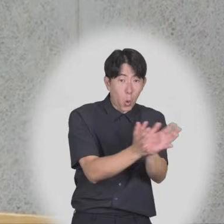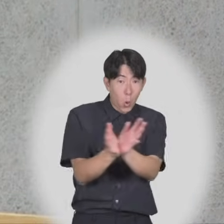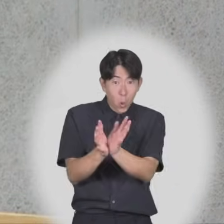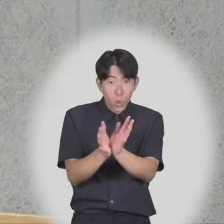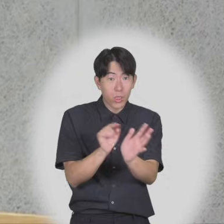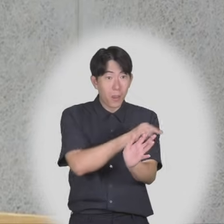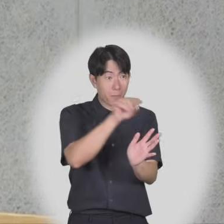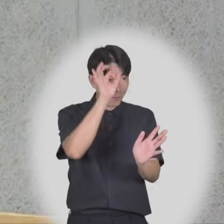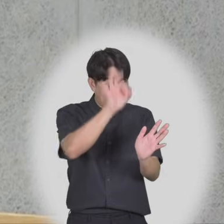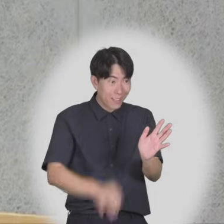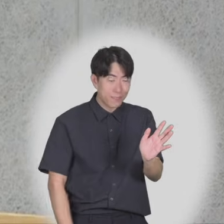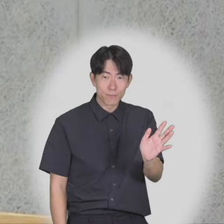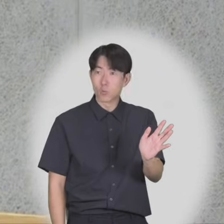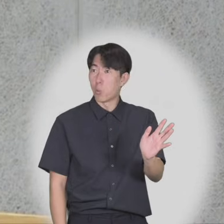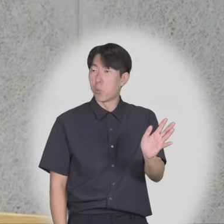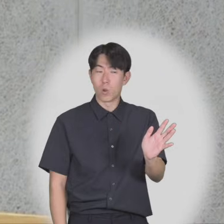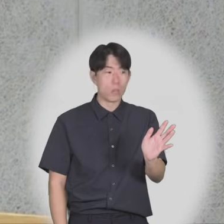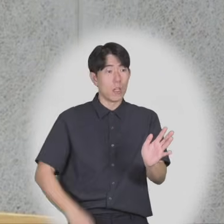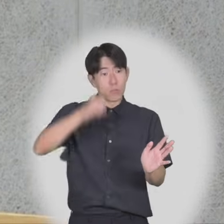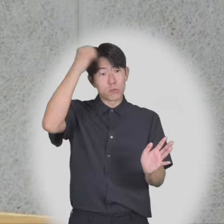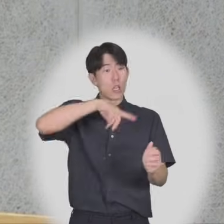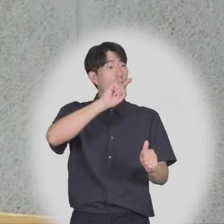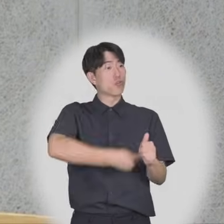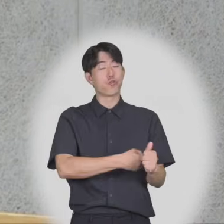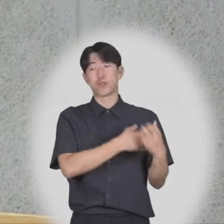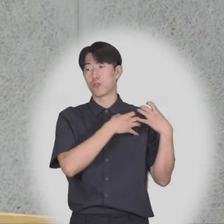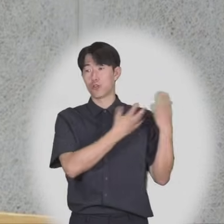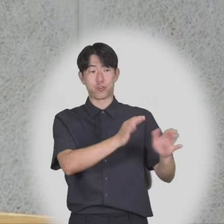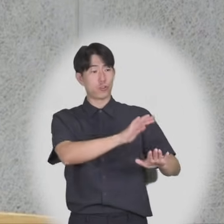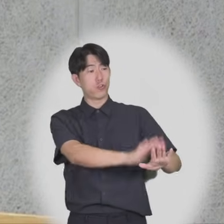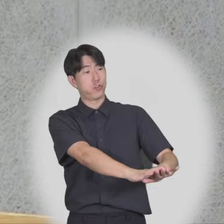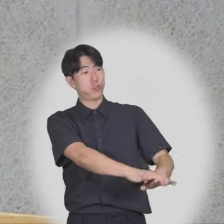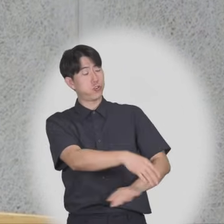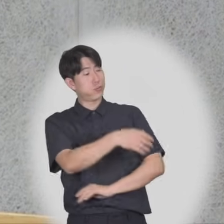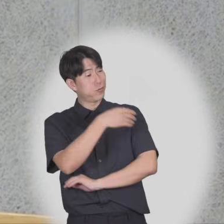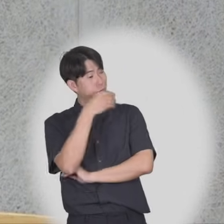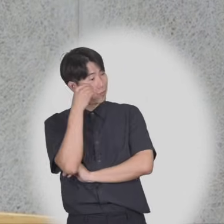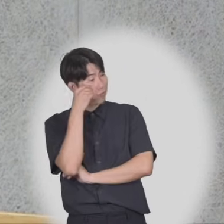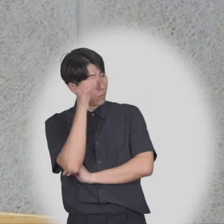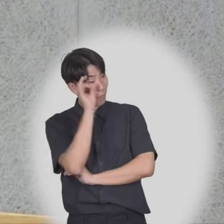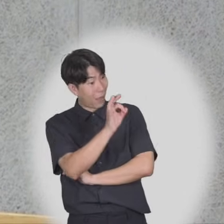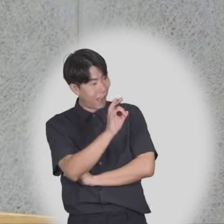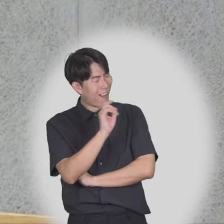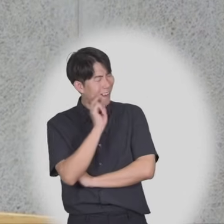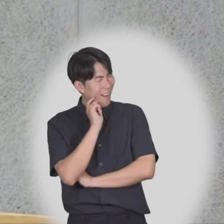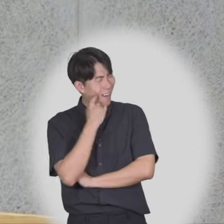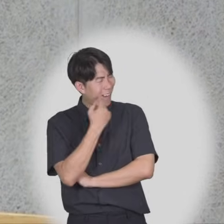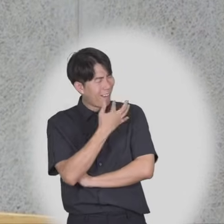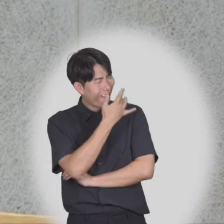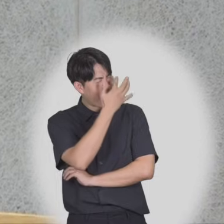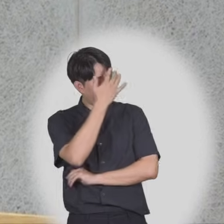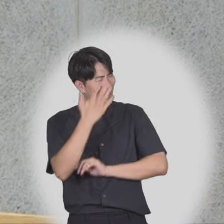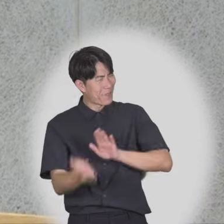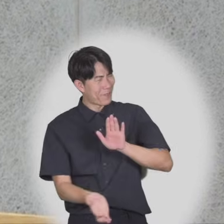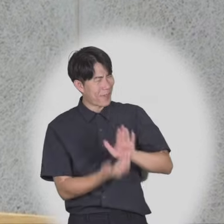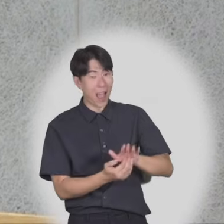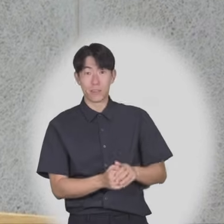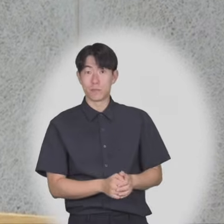그냥 그대로 놔두고 봐야 두고두고 아름답습니다. 이 꽃이 저도 아름다워요.